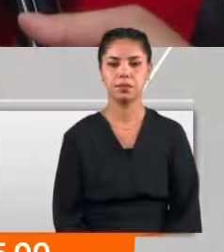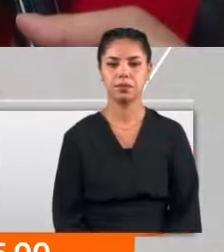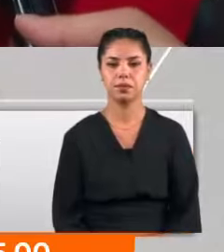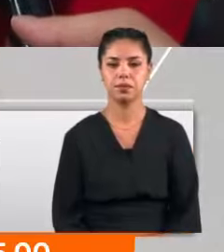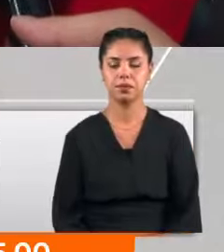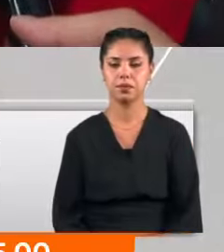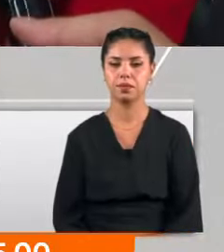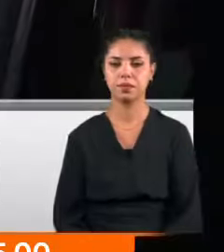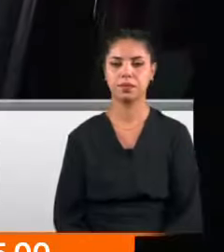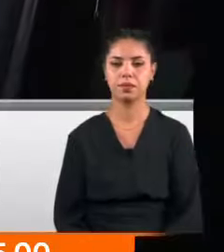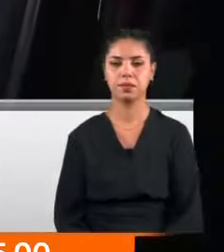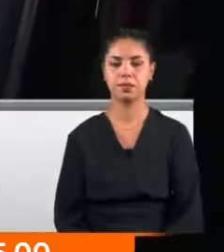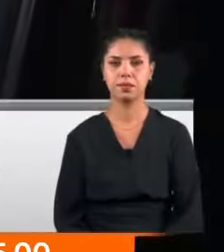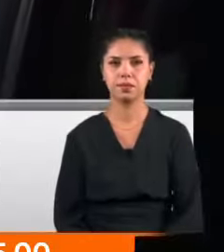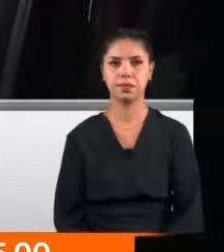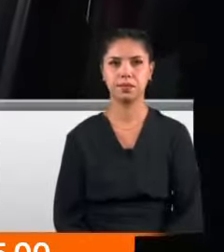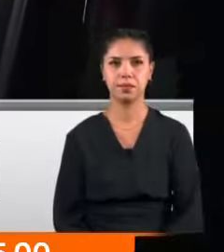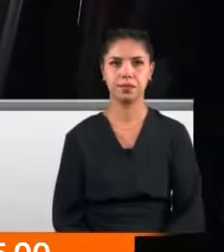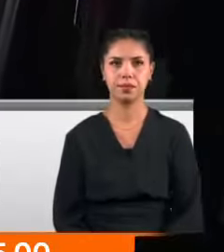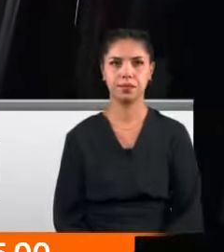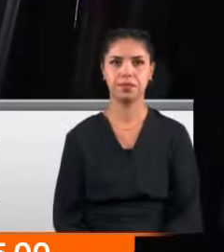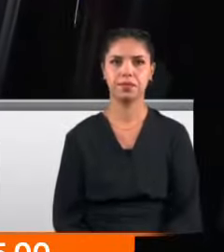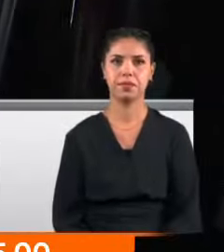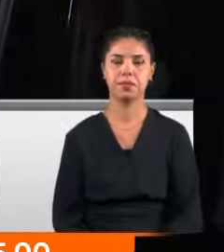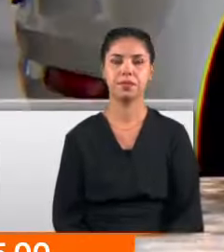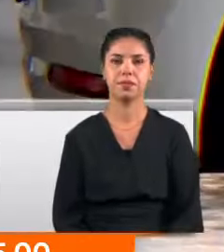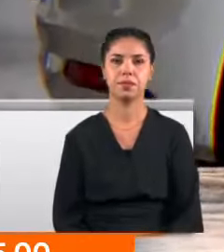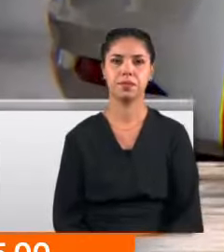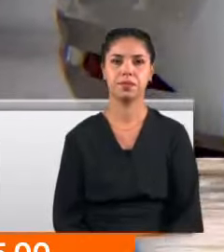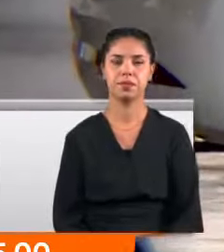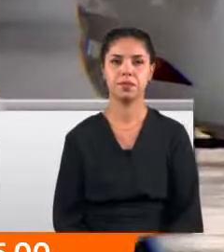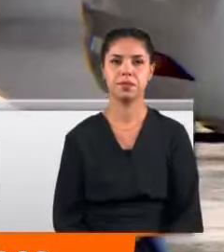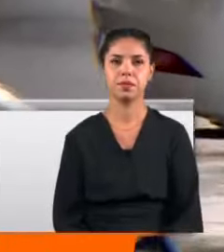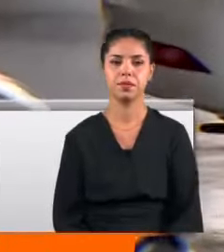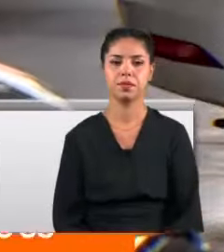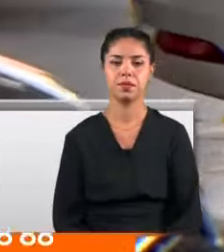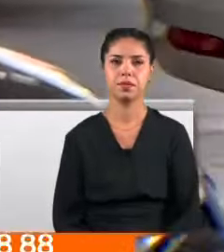e asyon görmüştür ondan dolayı değişmiş olabilir